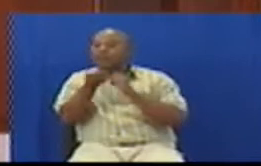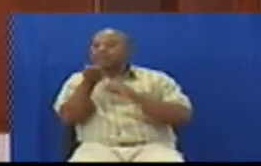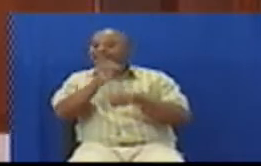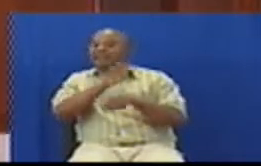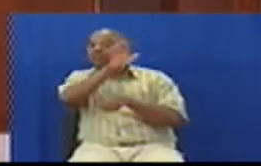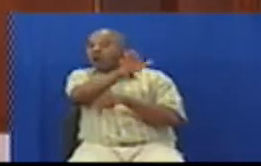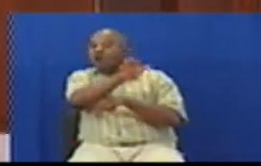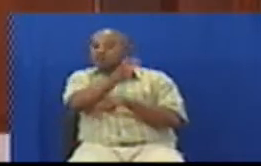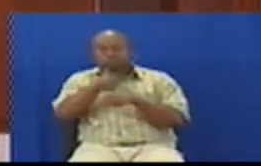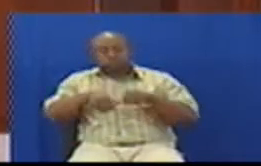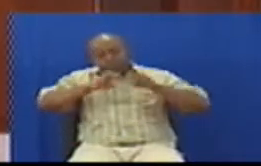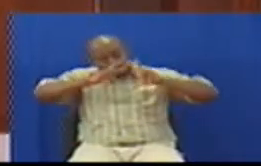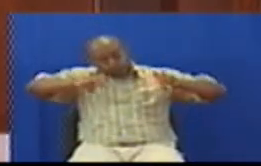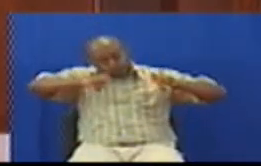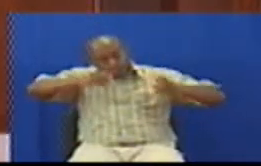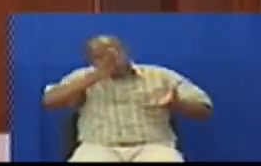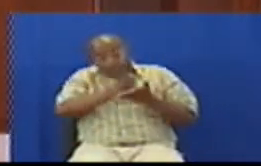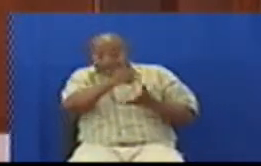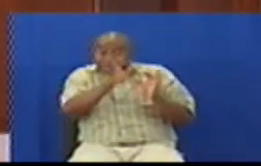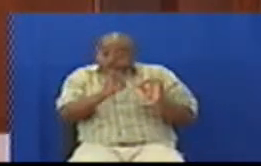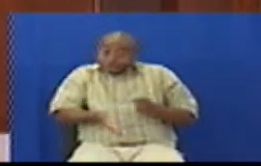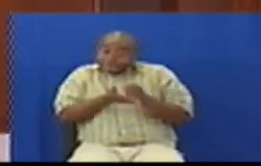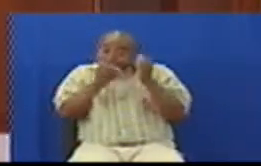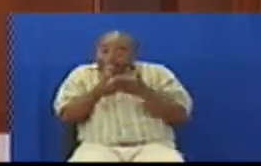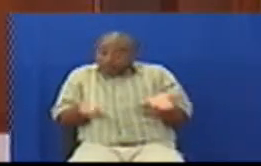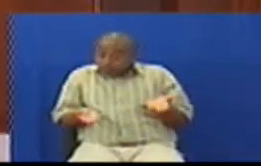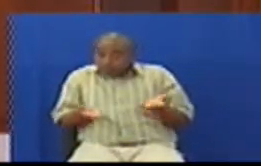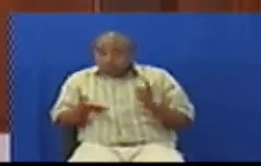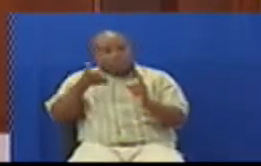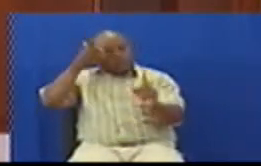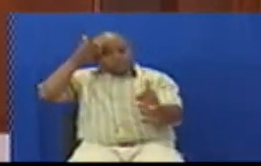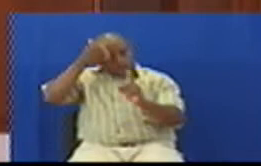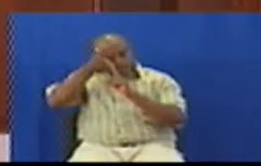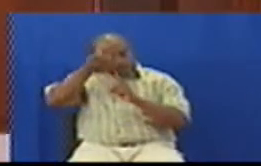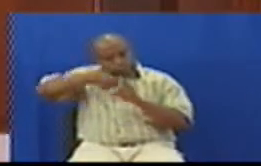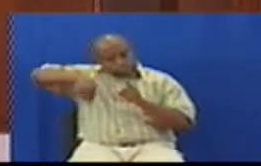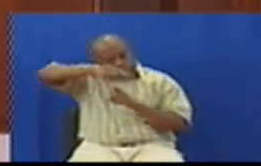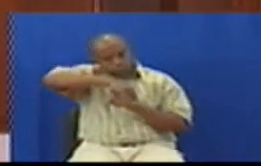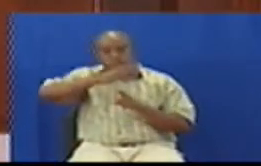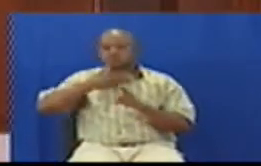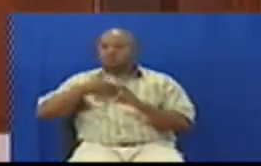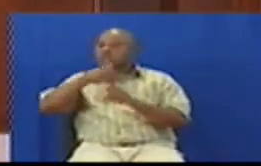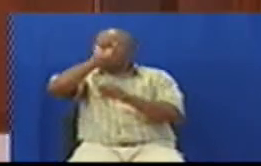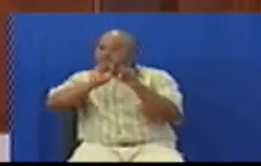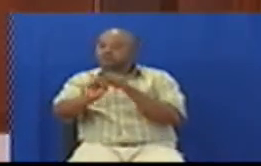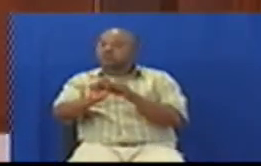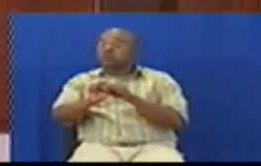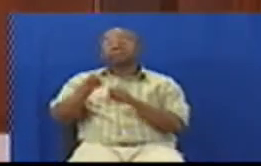ili wakadhibitishe, kwa sababu nia hapa ni kuzuia, ni kuzuia. Huko